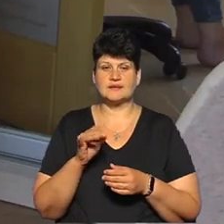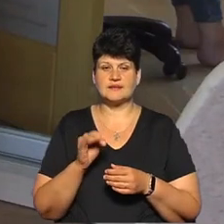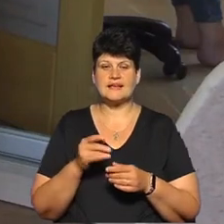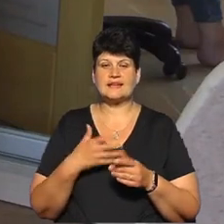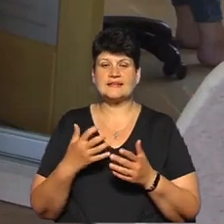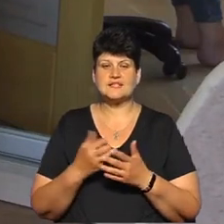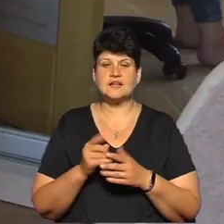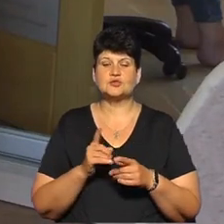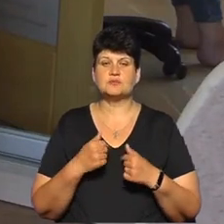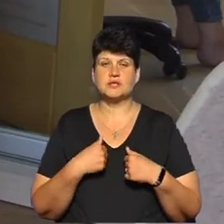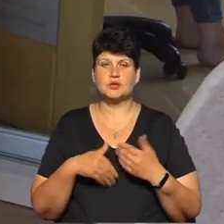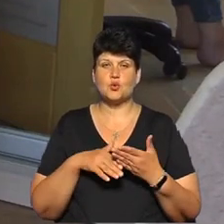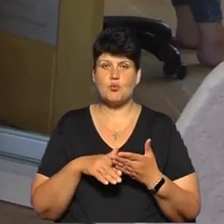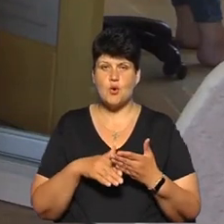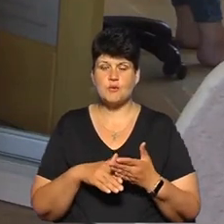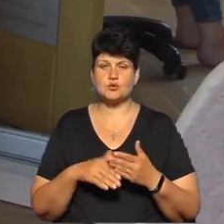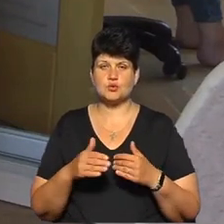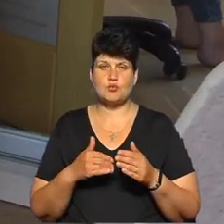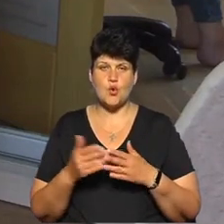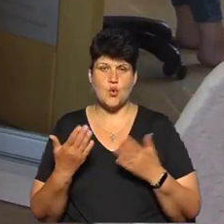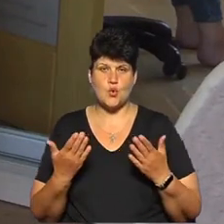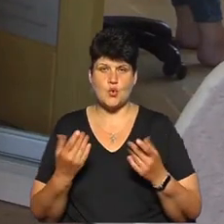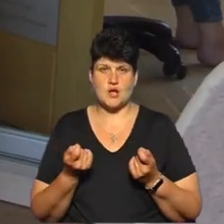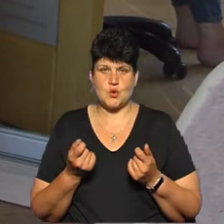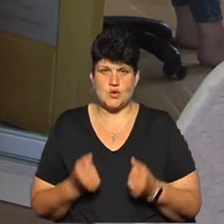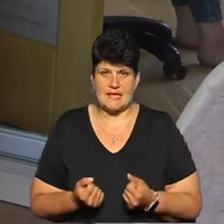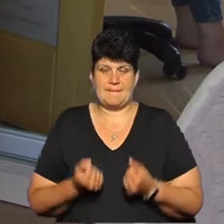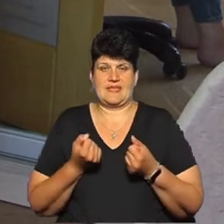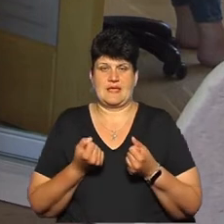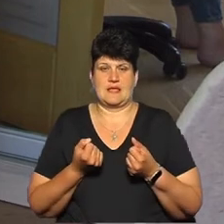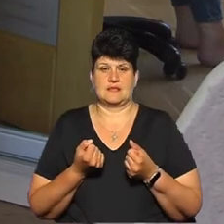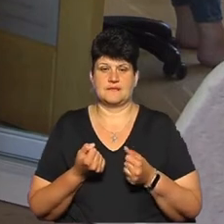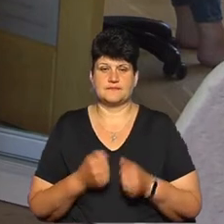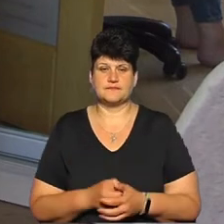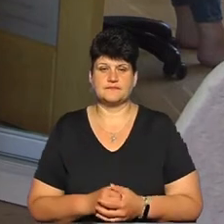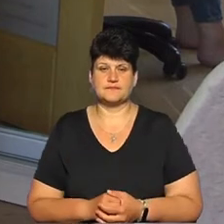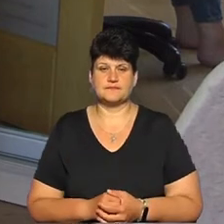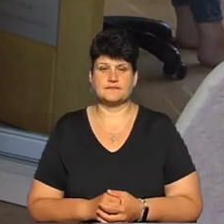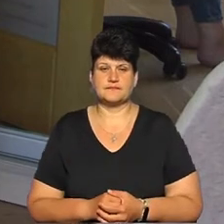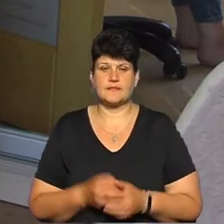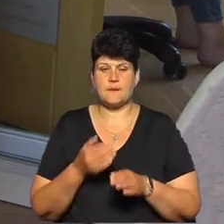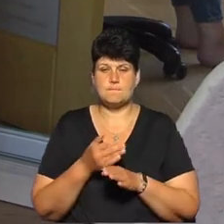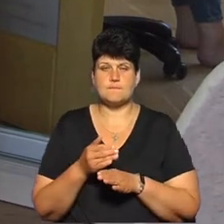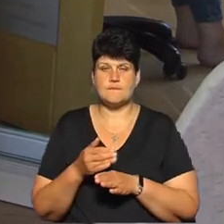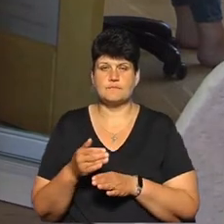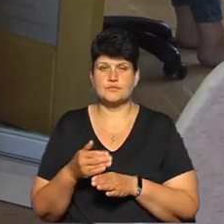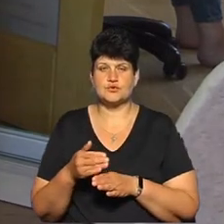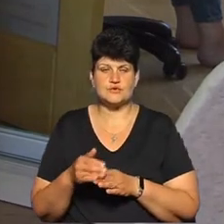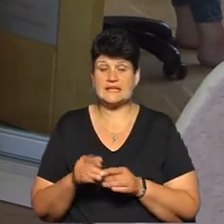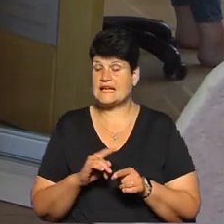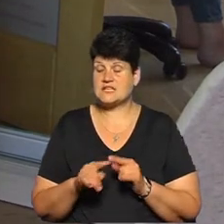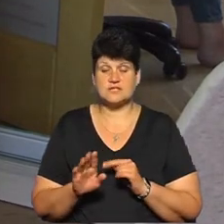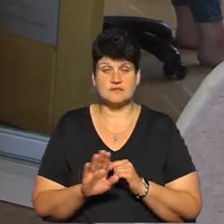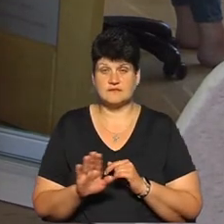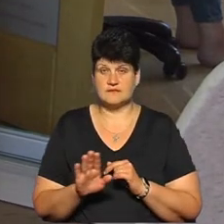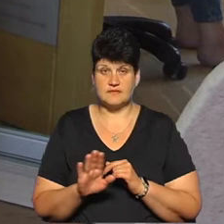мені допомагають, щоб руки трошечки підняти і ось так по чуть-чуть, не такими темпами, як